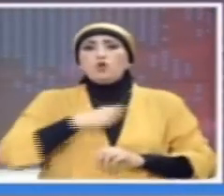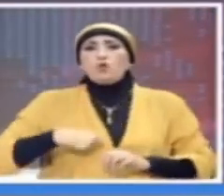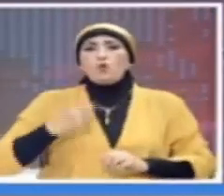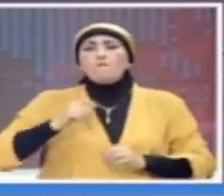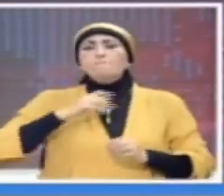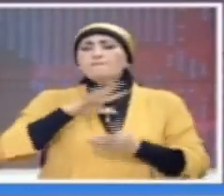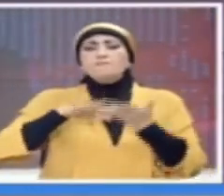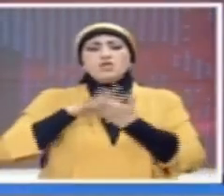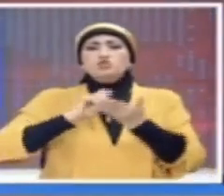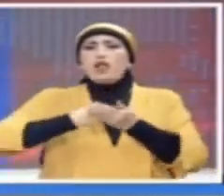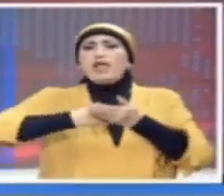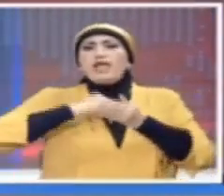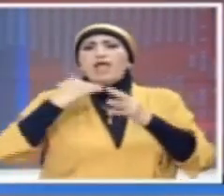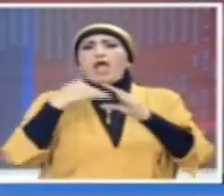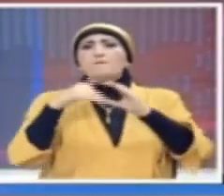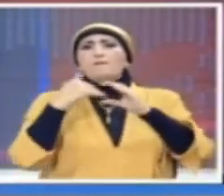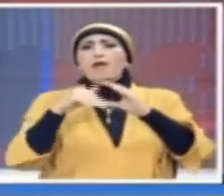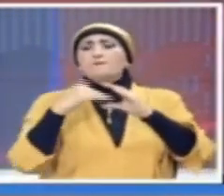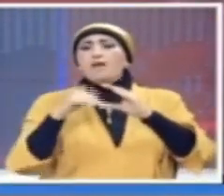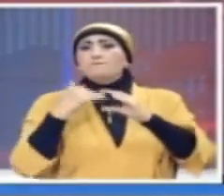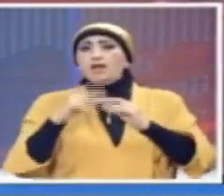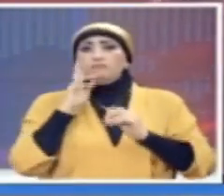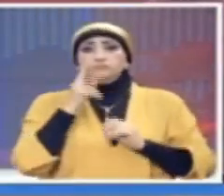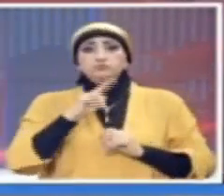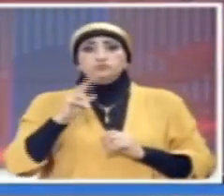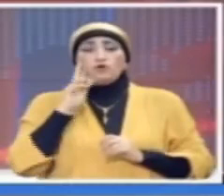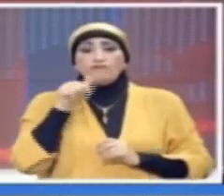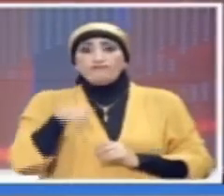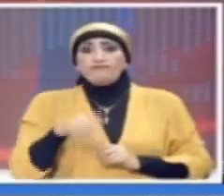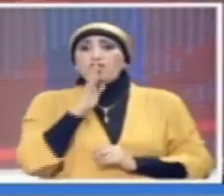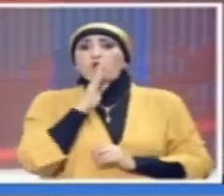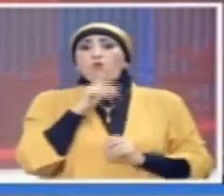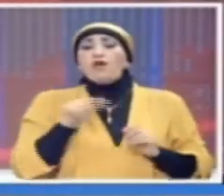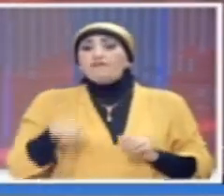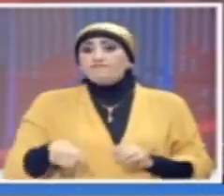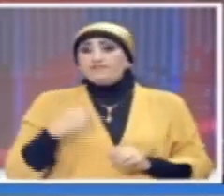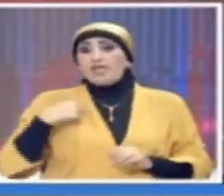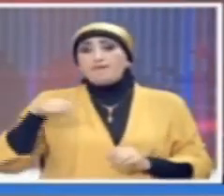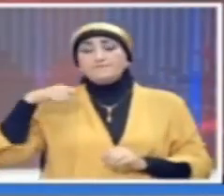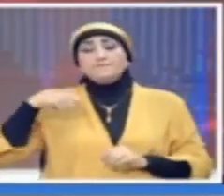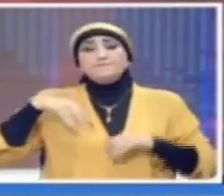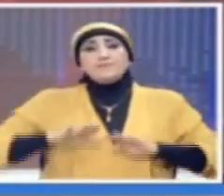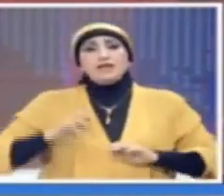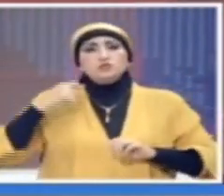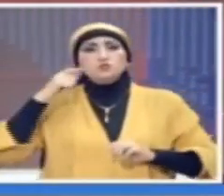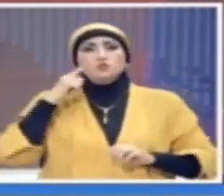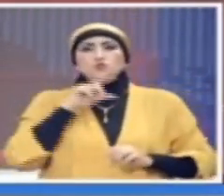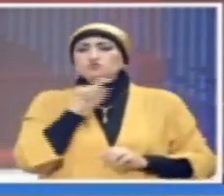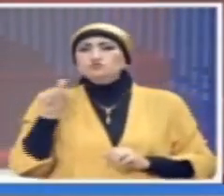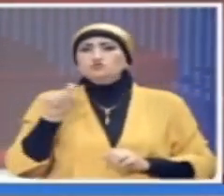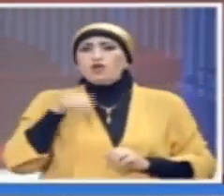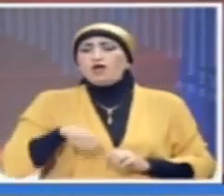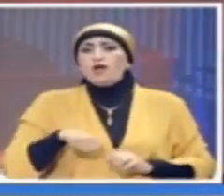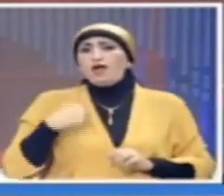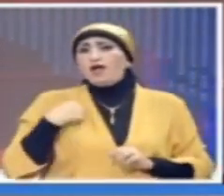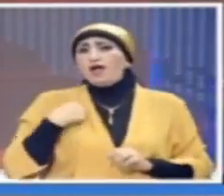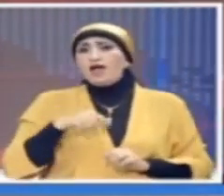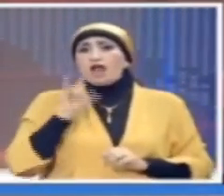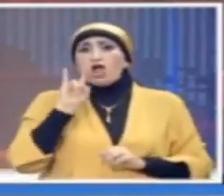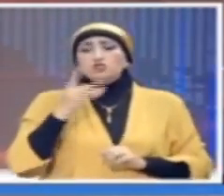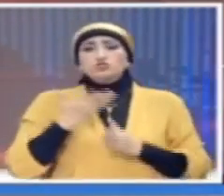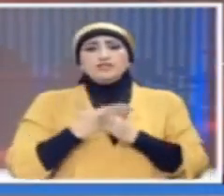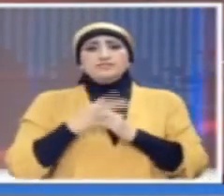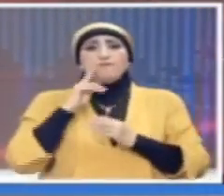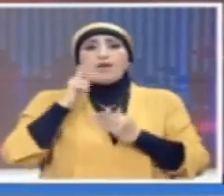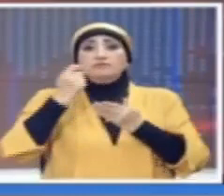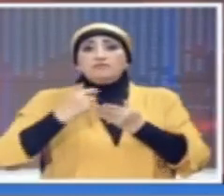لشكاوى المواطنين المسجلة على منظومة الشكاوى الحكومية بمجلس الوزراء خلال شهر أكتوبر الماضي، وذلك في